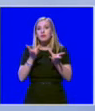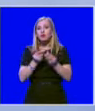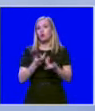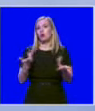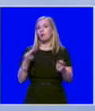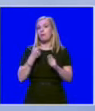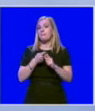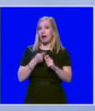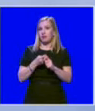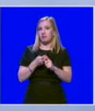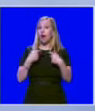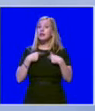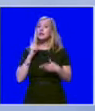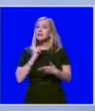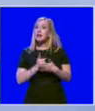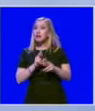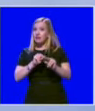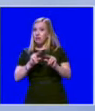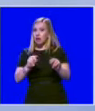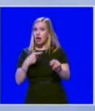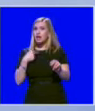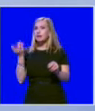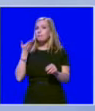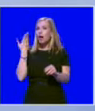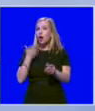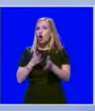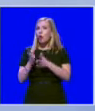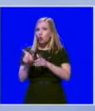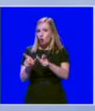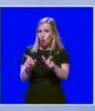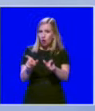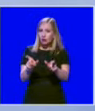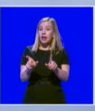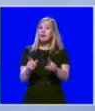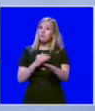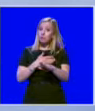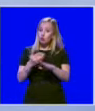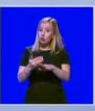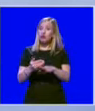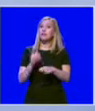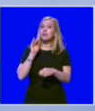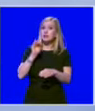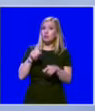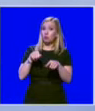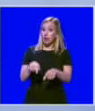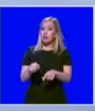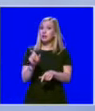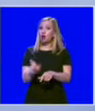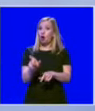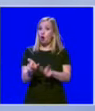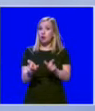което правим. И аз трябва да ви кажа, аз бях от хората и съм все още, може би, от хората,